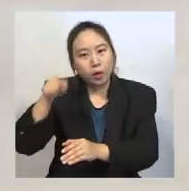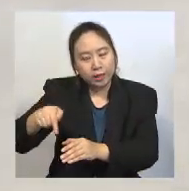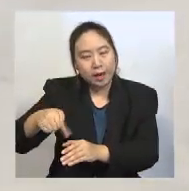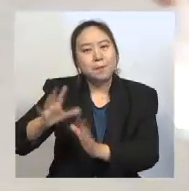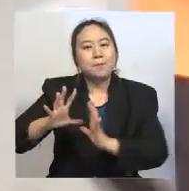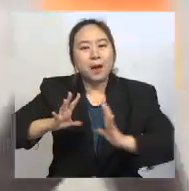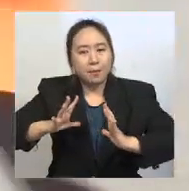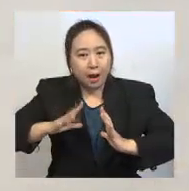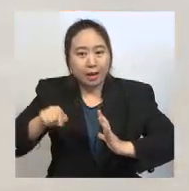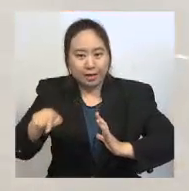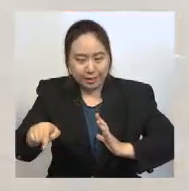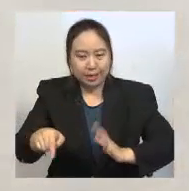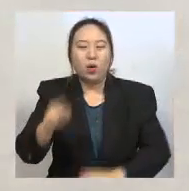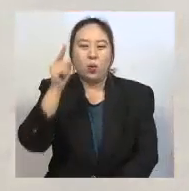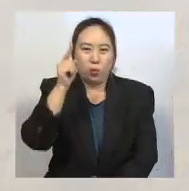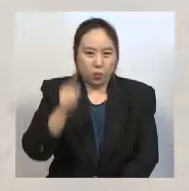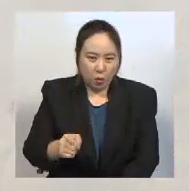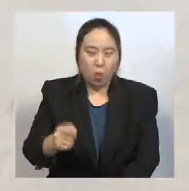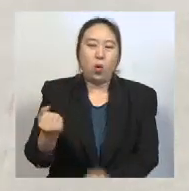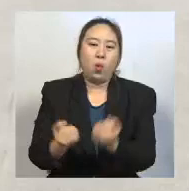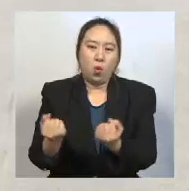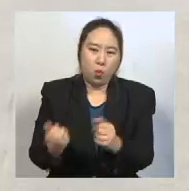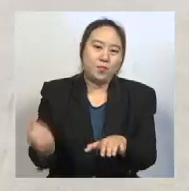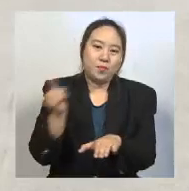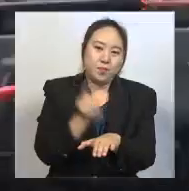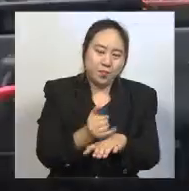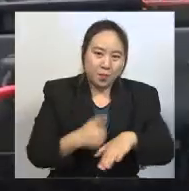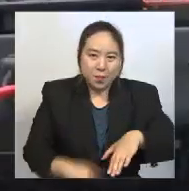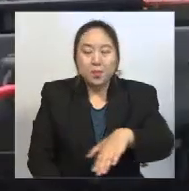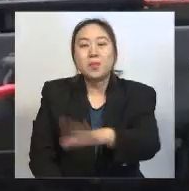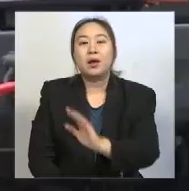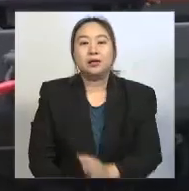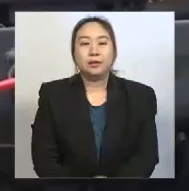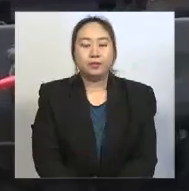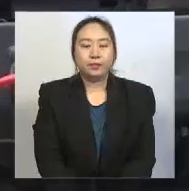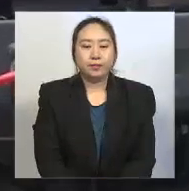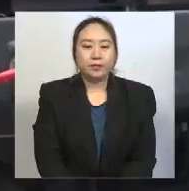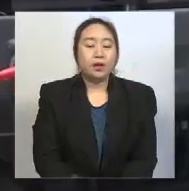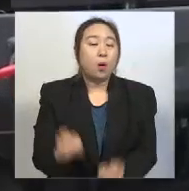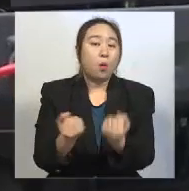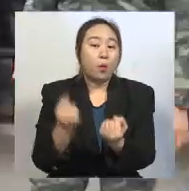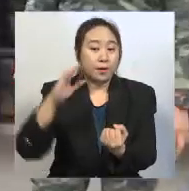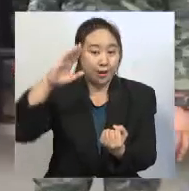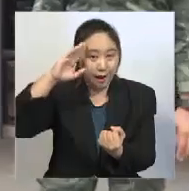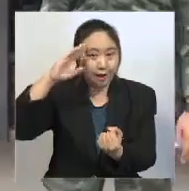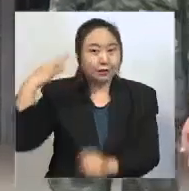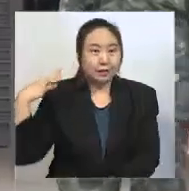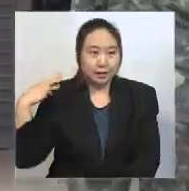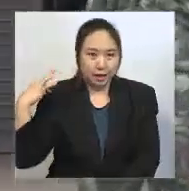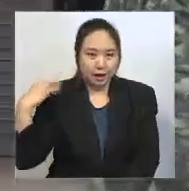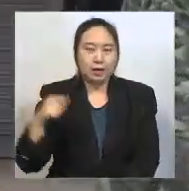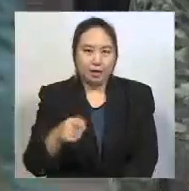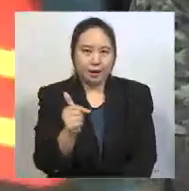จจะต้องมีการเดินทางก็อาจจะสามารถที่จะมาใช้รถของทหารหรือจิตอาสาได้ค่